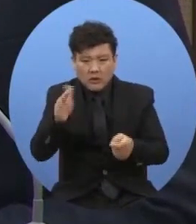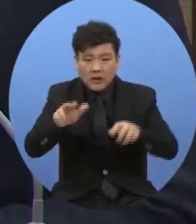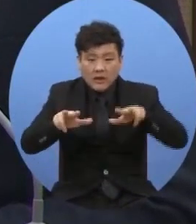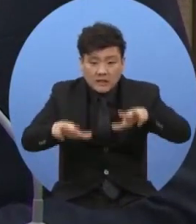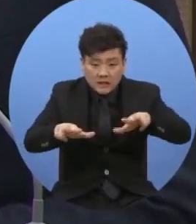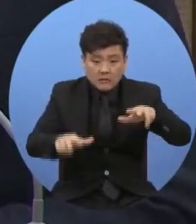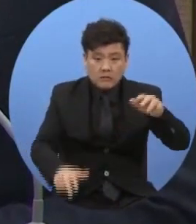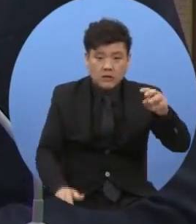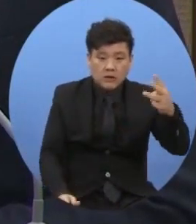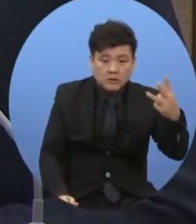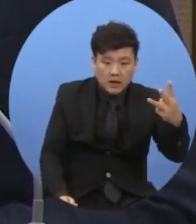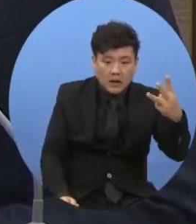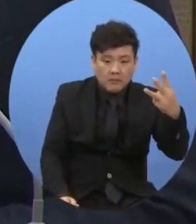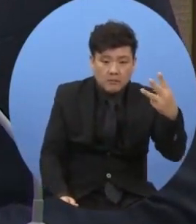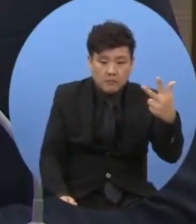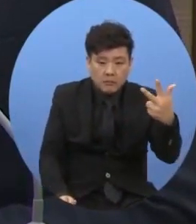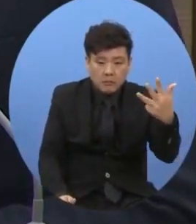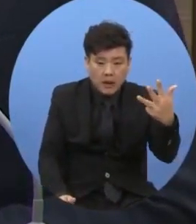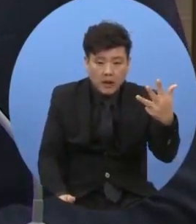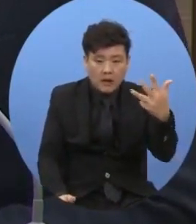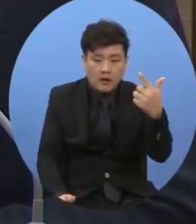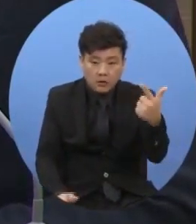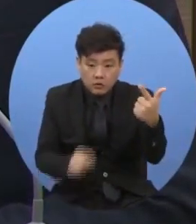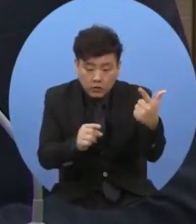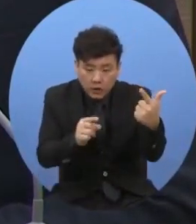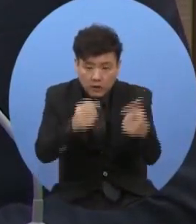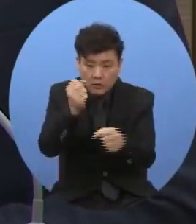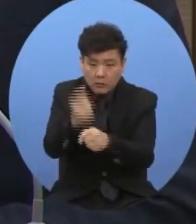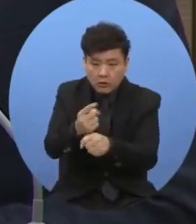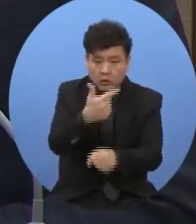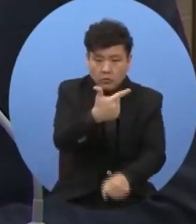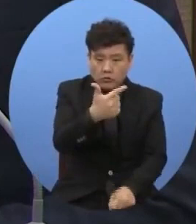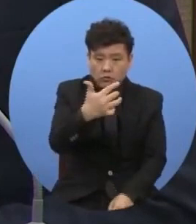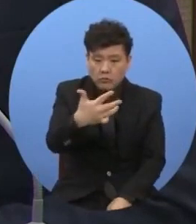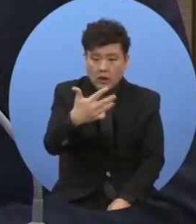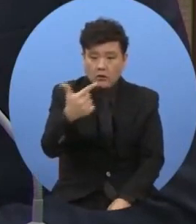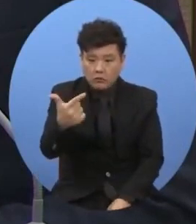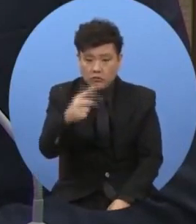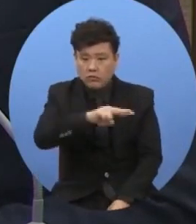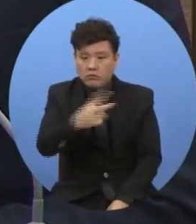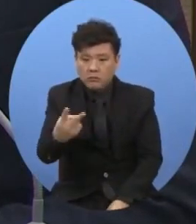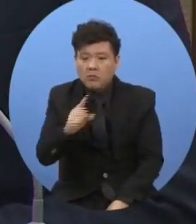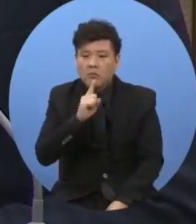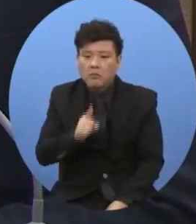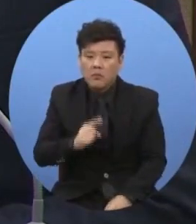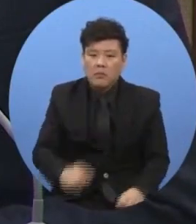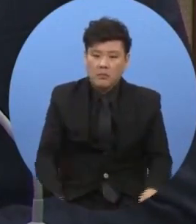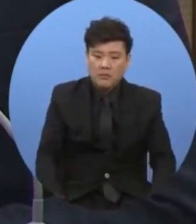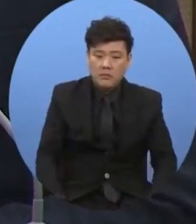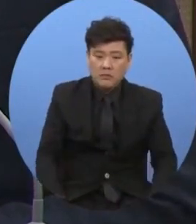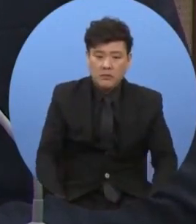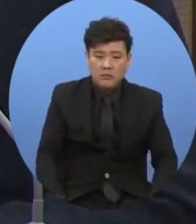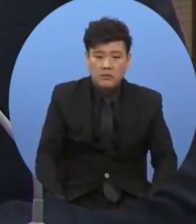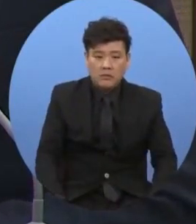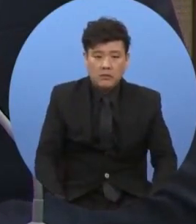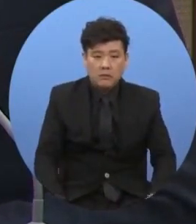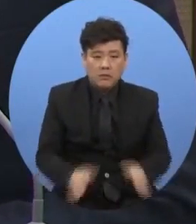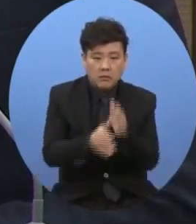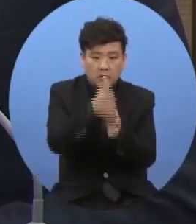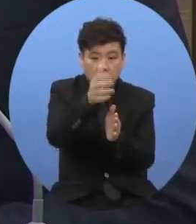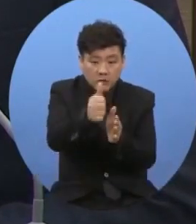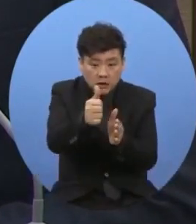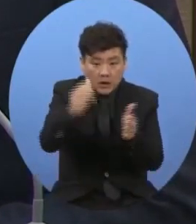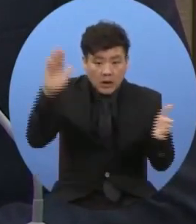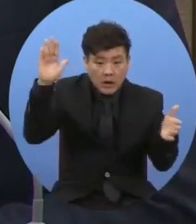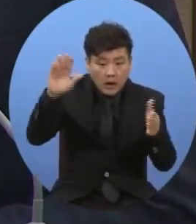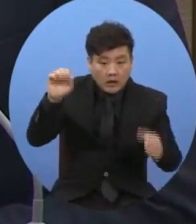386이 686이 되었다고 이야기가 나와요. 이제 일각에서 86세대에 대한 여러 평가가 있는 것 같습니다. 시장님께서는